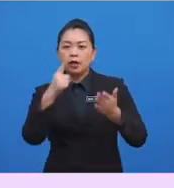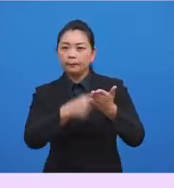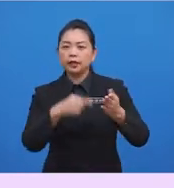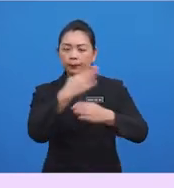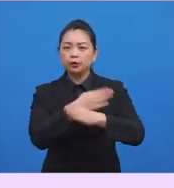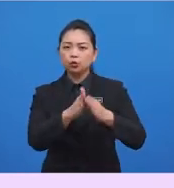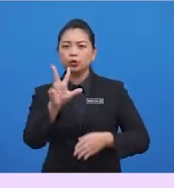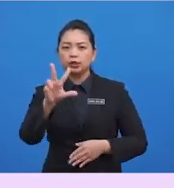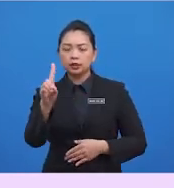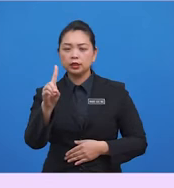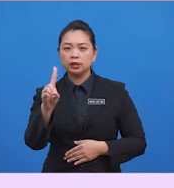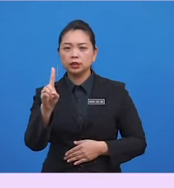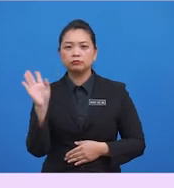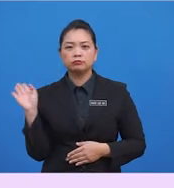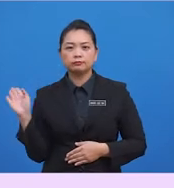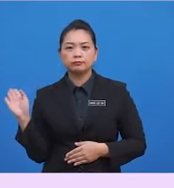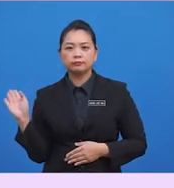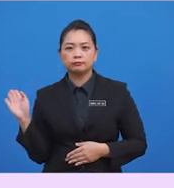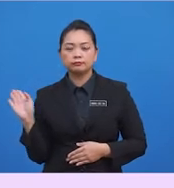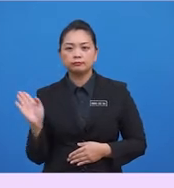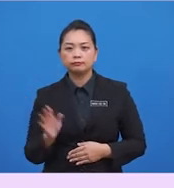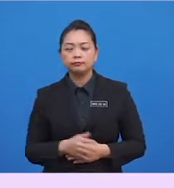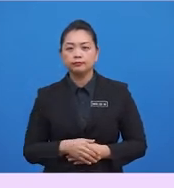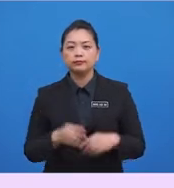Apakah bentuk 3 dimensi bagi bentangan ini?